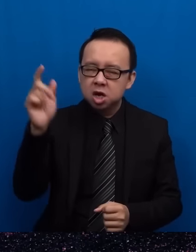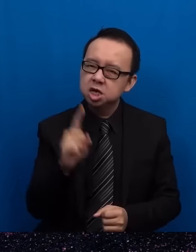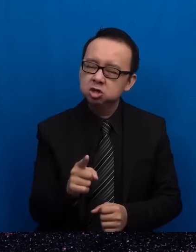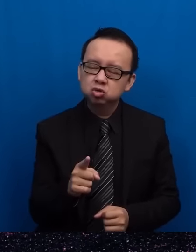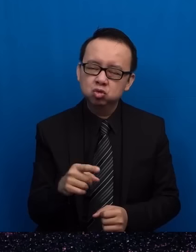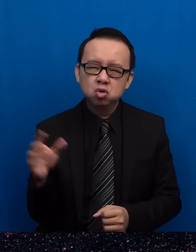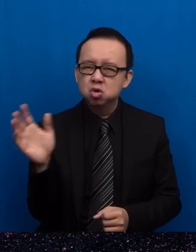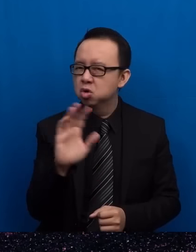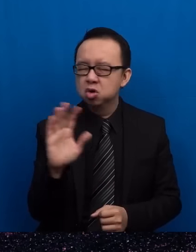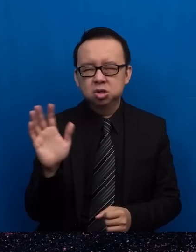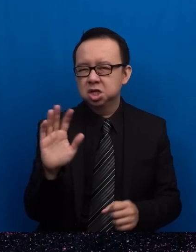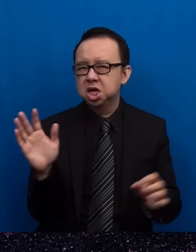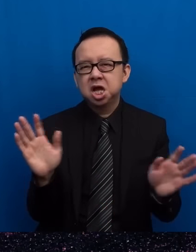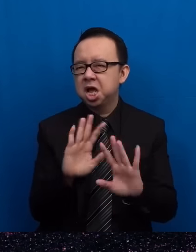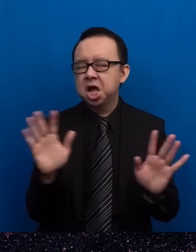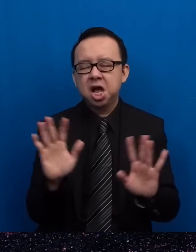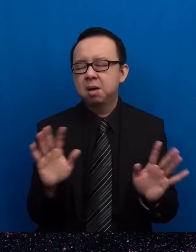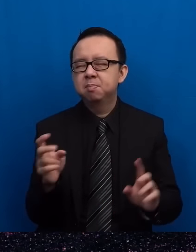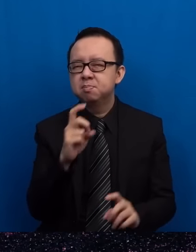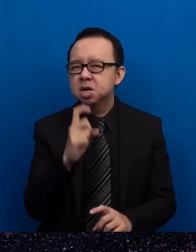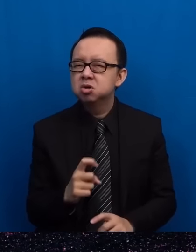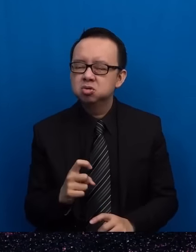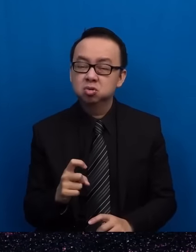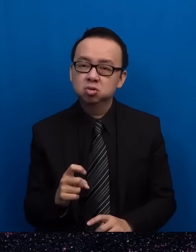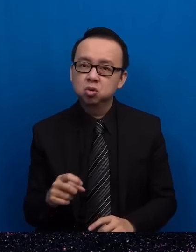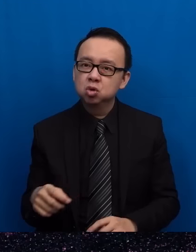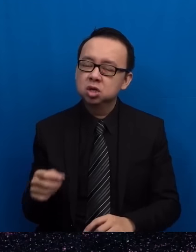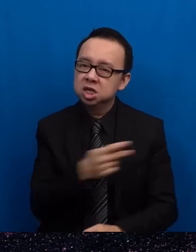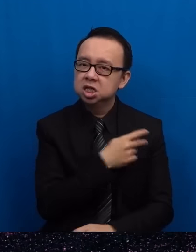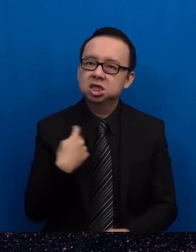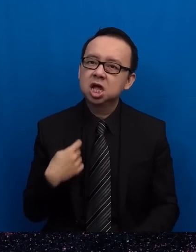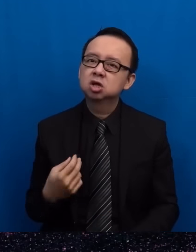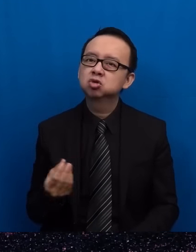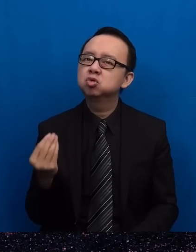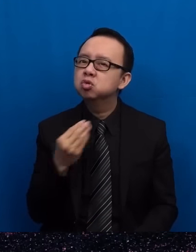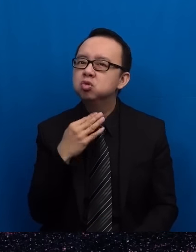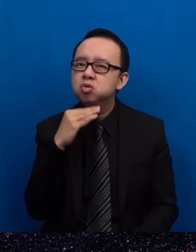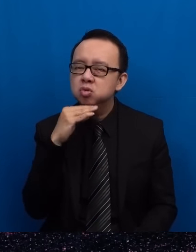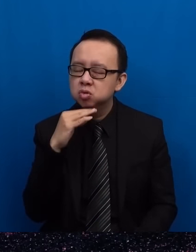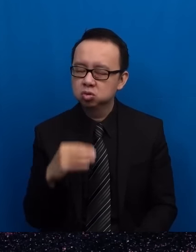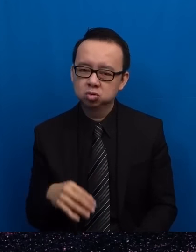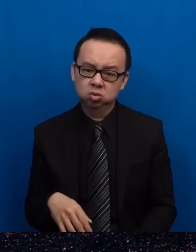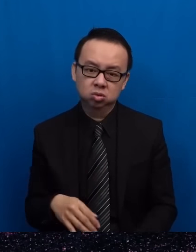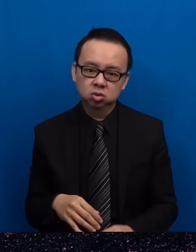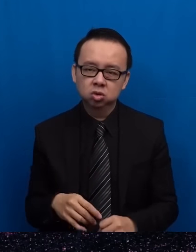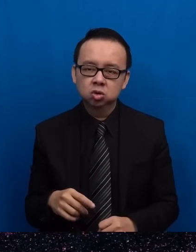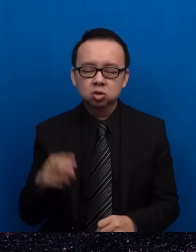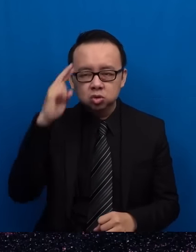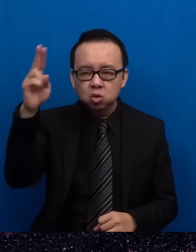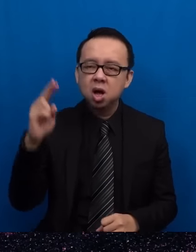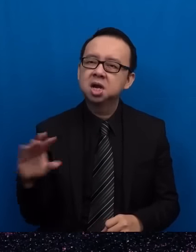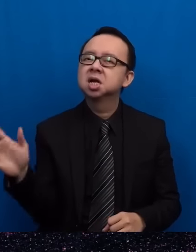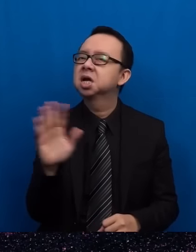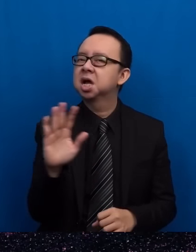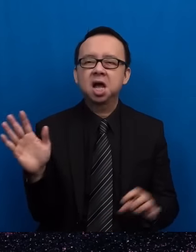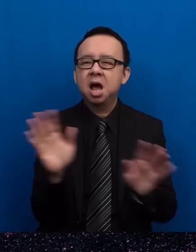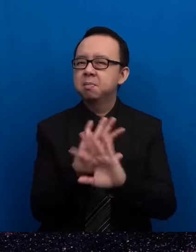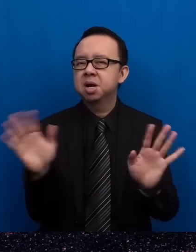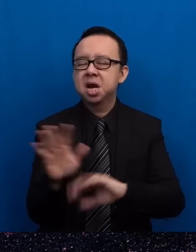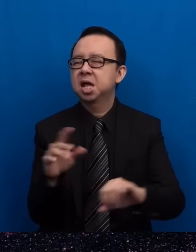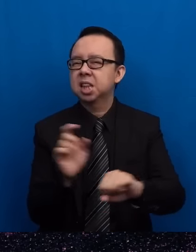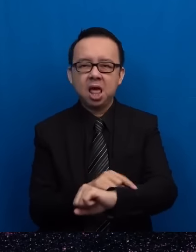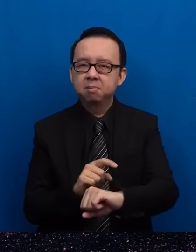kita janjian dengan Dia. Malah Tuhan yang menunggu kita ready, Tuhan menunggu hati kita siap. Tuhan itu nggak pernah telat, sekalipun kadang-kadang jawaban